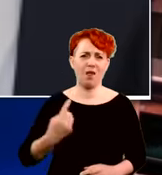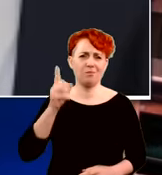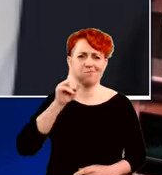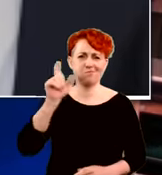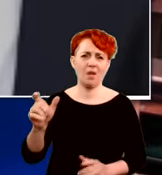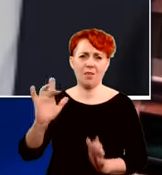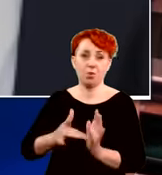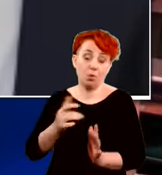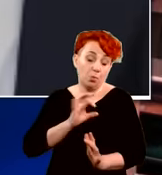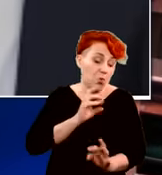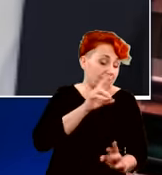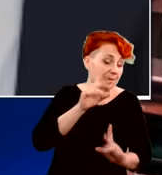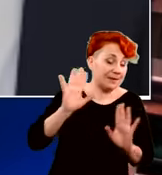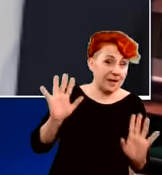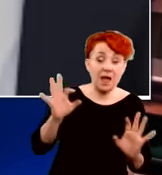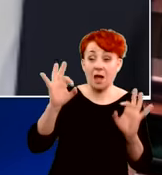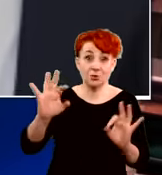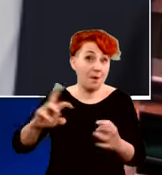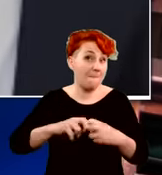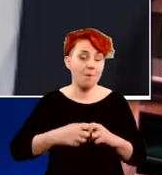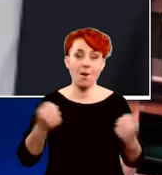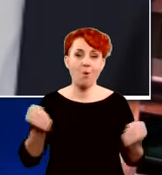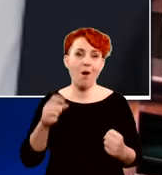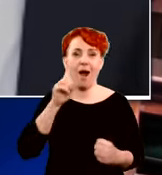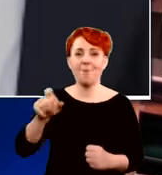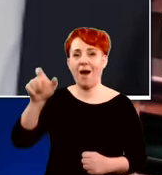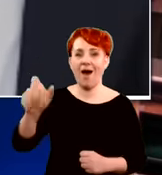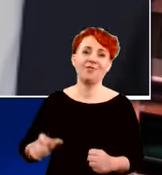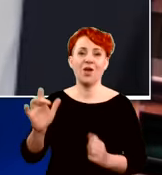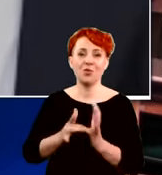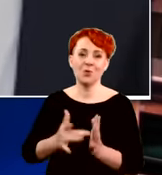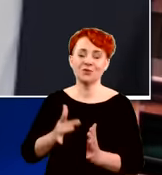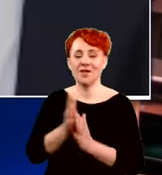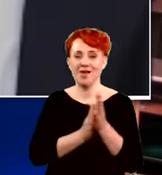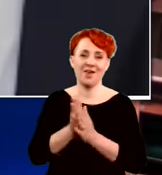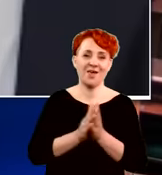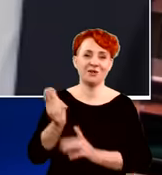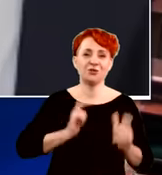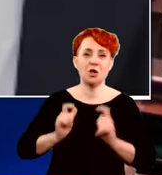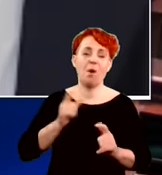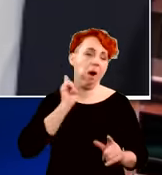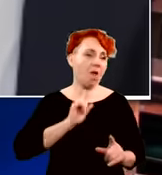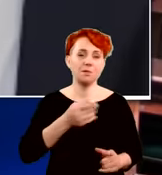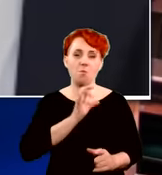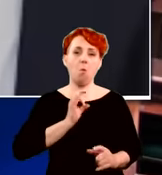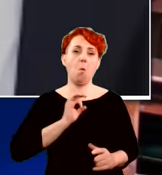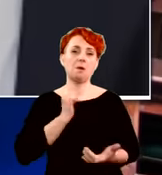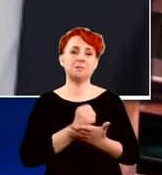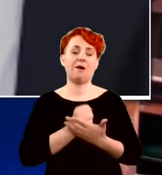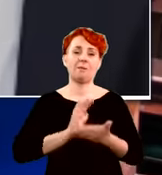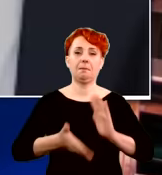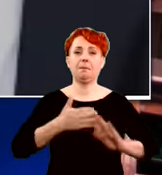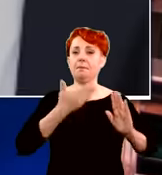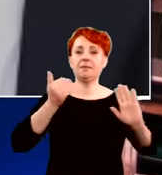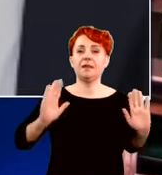odczytuję. No i dziś ma duży kłopot, a pan Tusk siedzi i się cieszy, bo udaje, że pewnie to nie jest jego sprawa. Jak na to patrzy pan poseł Sławomir Ćwik z